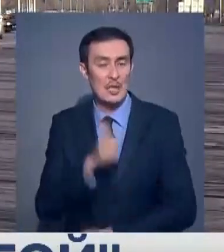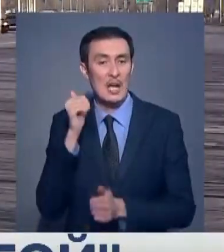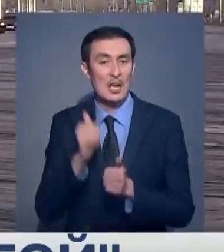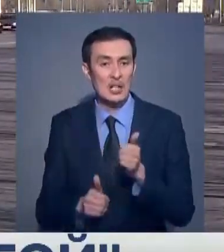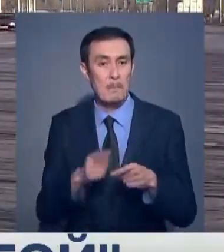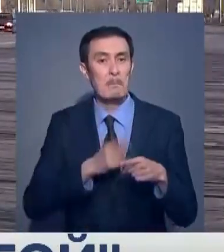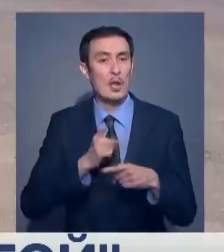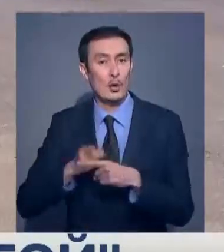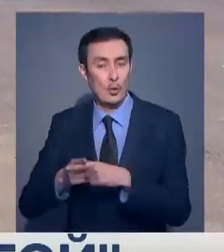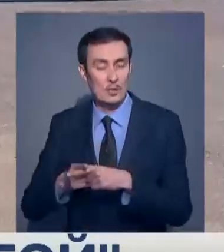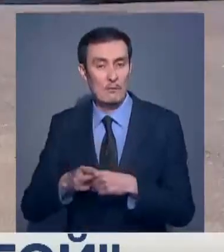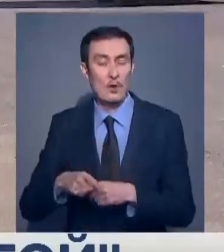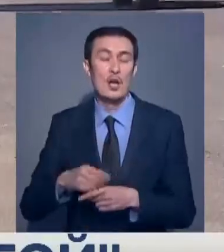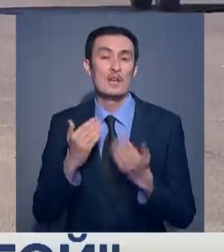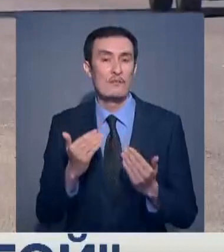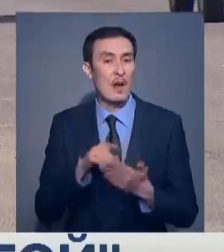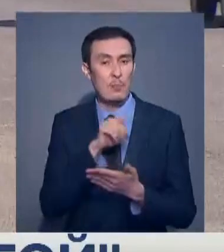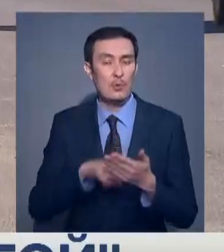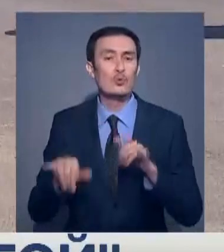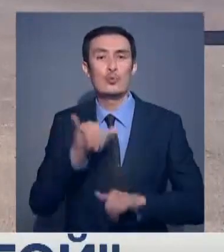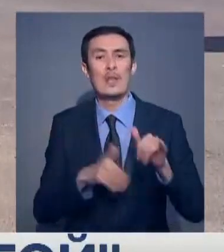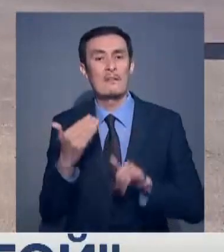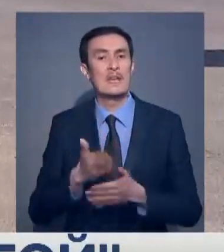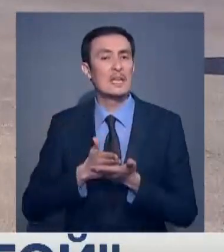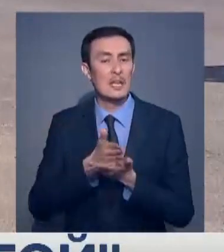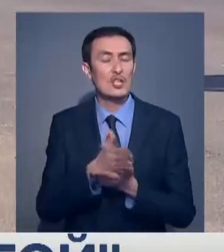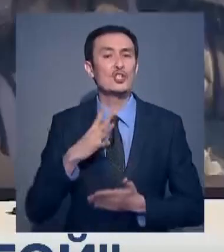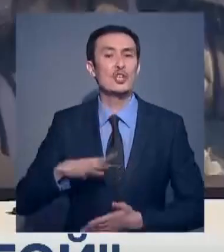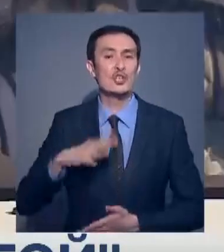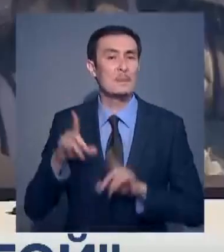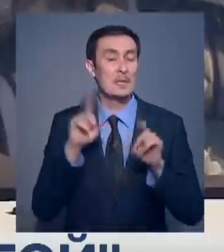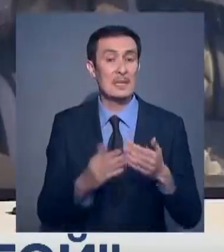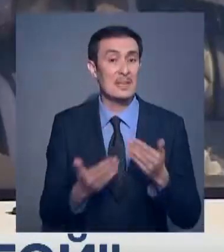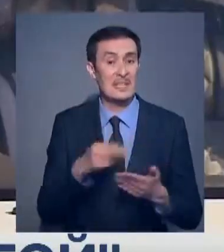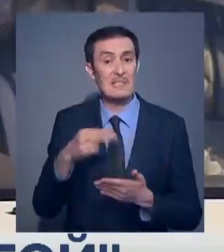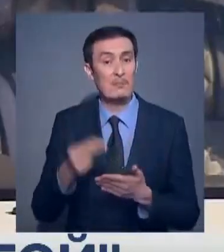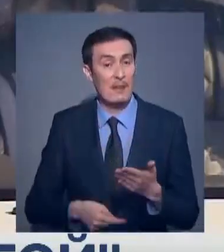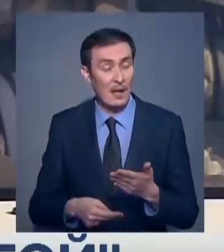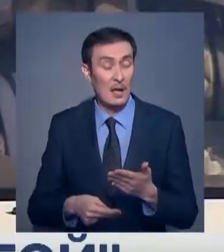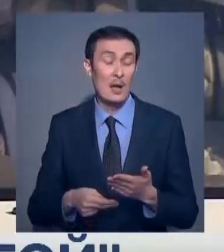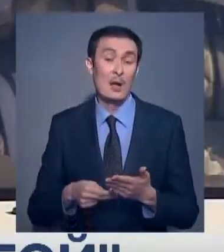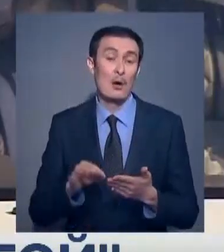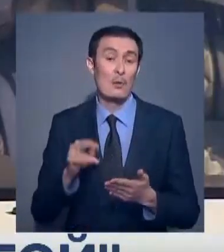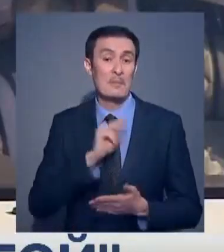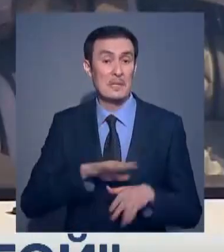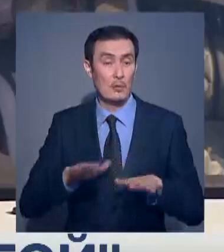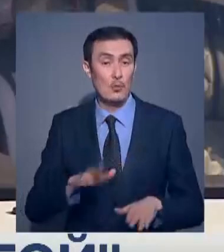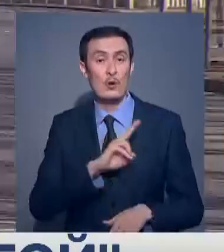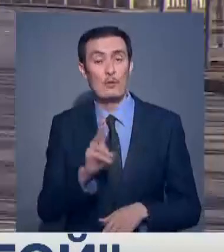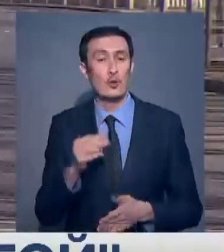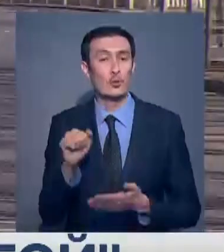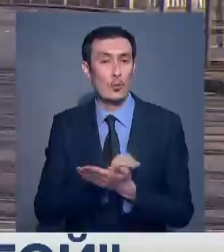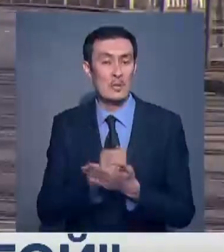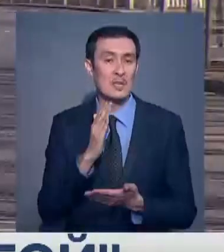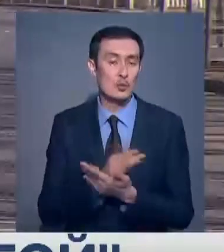каждом перекрестке. Вопросы стандартные. Куда едете? Зачем? Есть ли справка с места работы? У одних документы на руках,